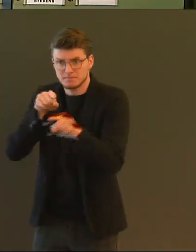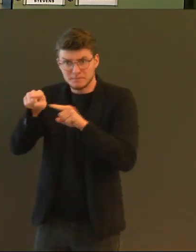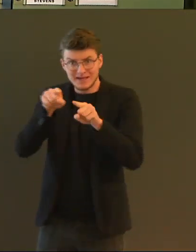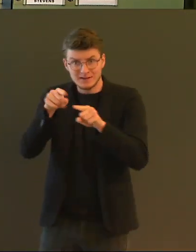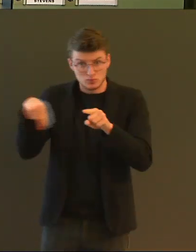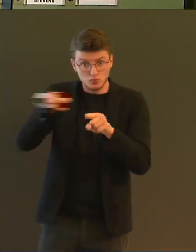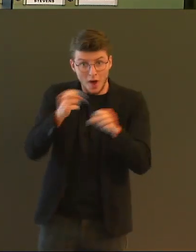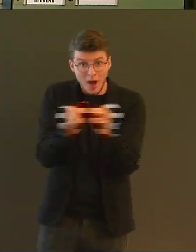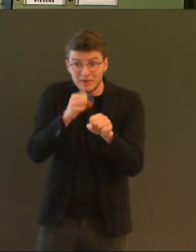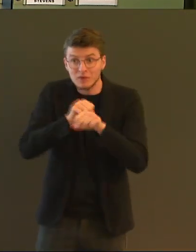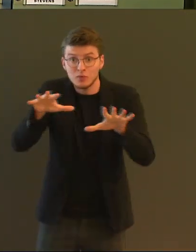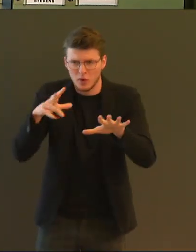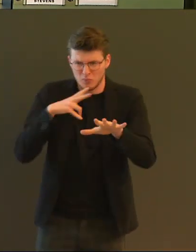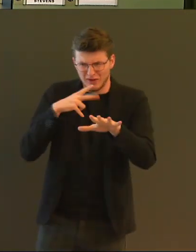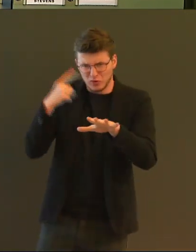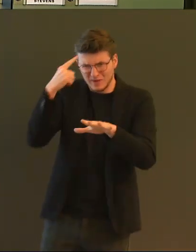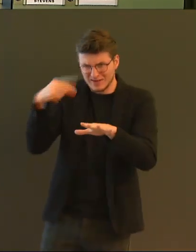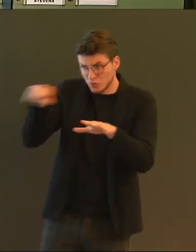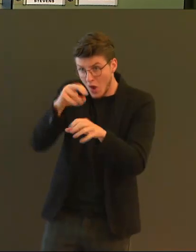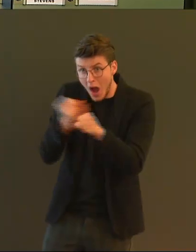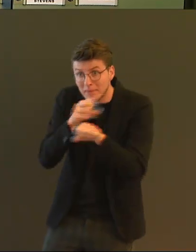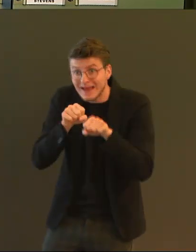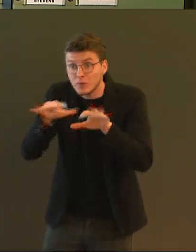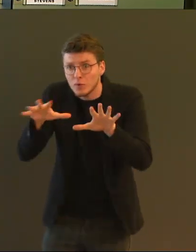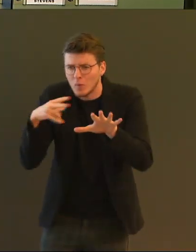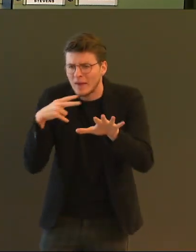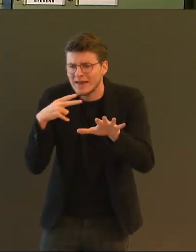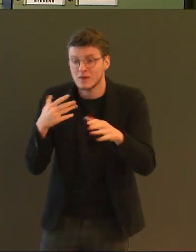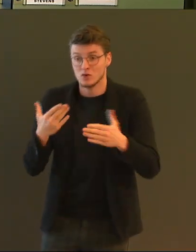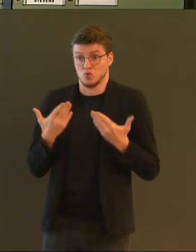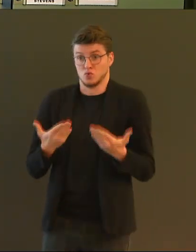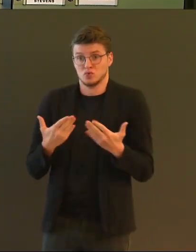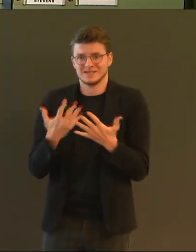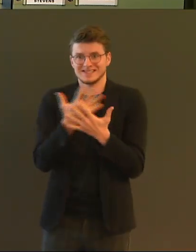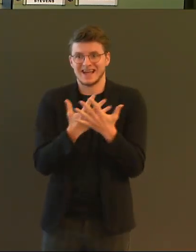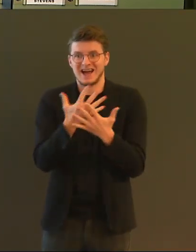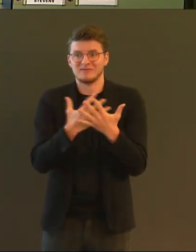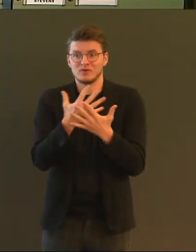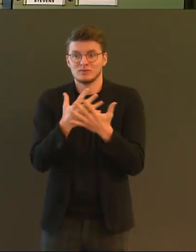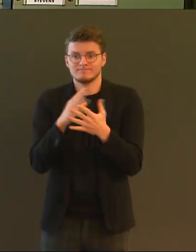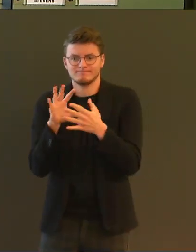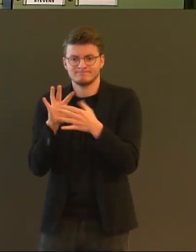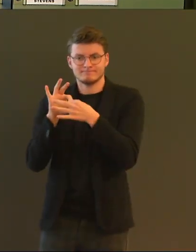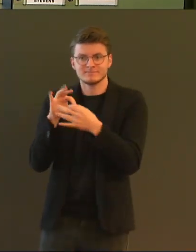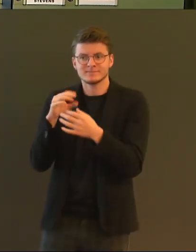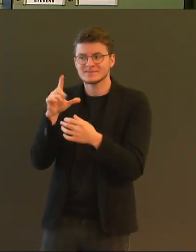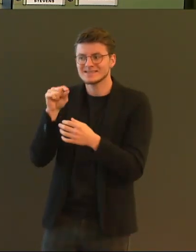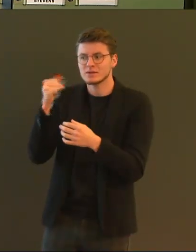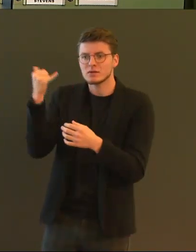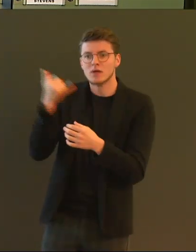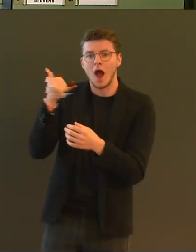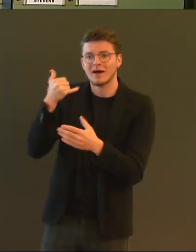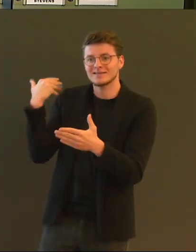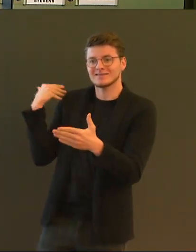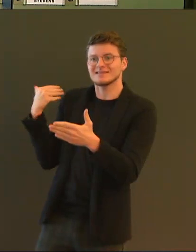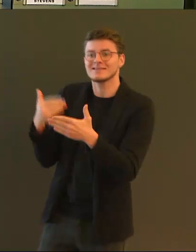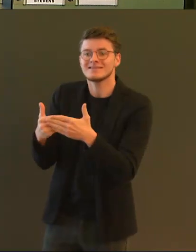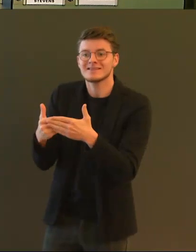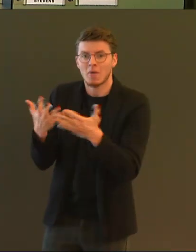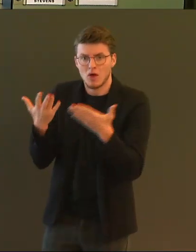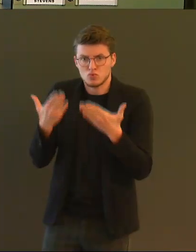evolueert? En hoe schat u de huidige cijfers in die eigenlijk verwijzen naar onze interacties van 10 dagen geleden? Wel,